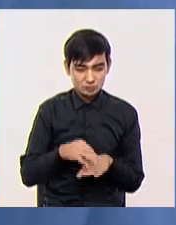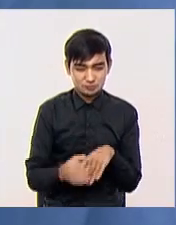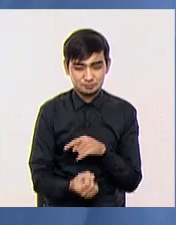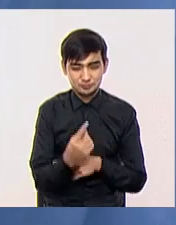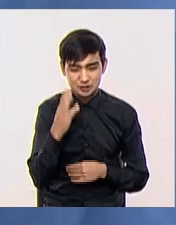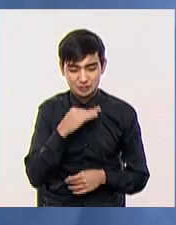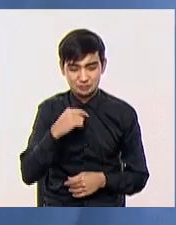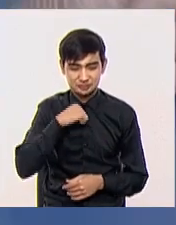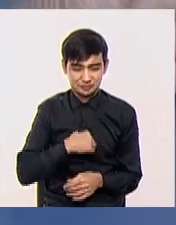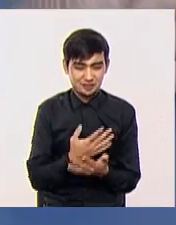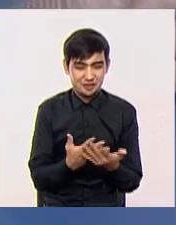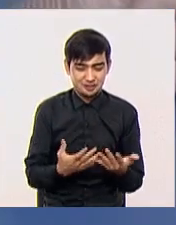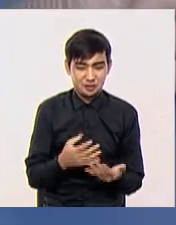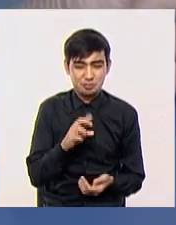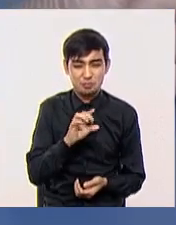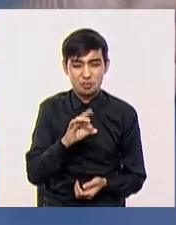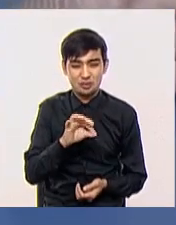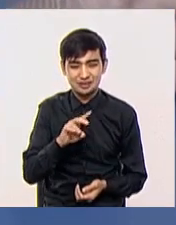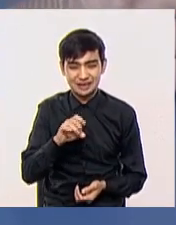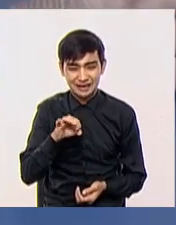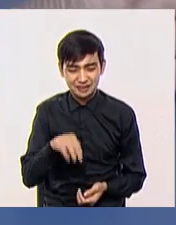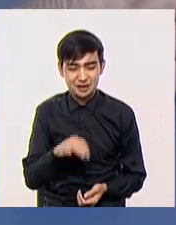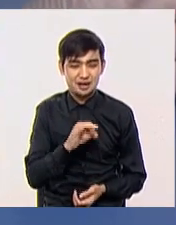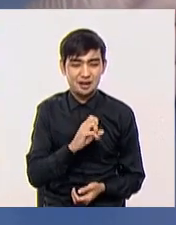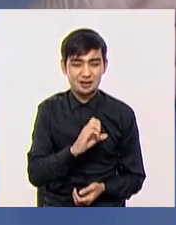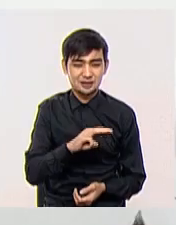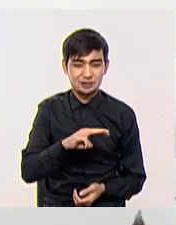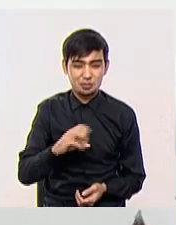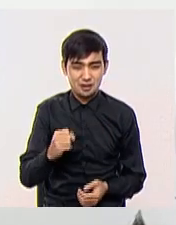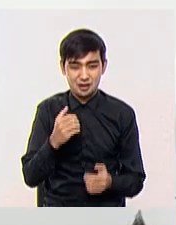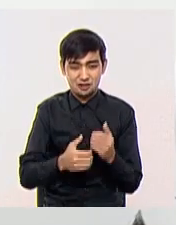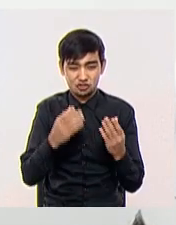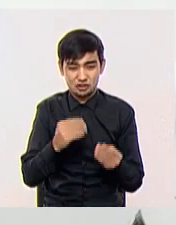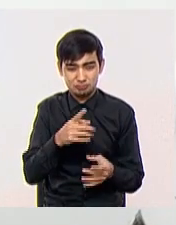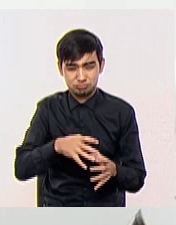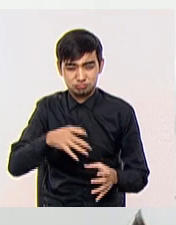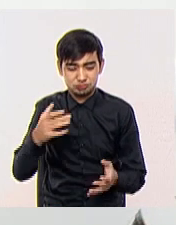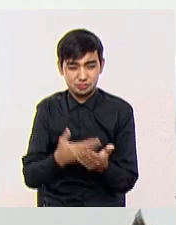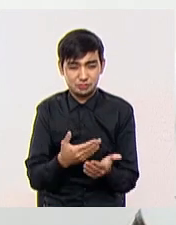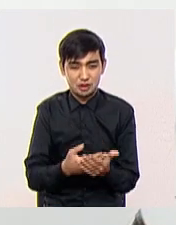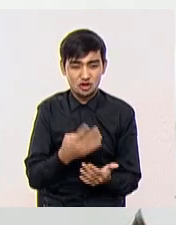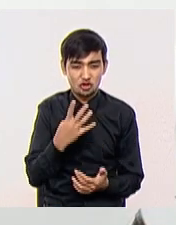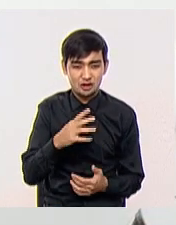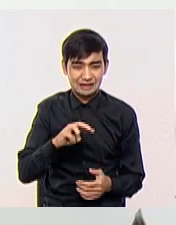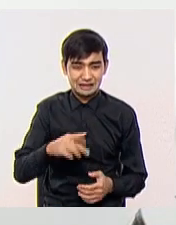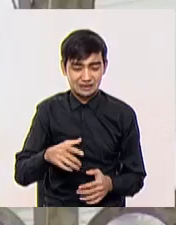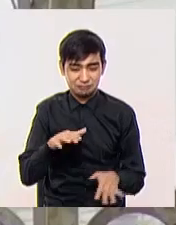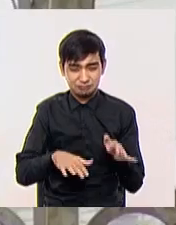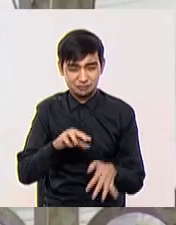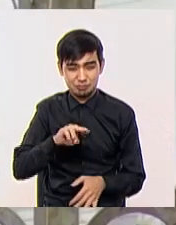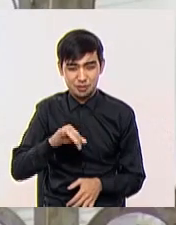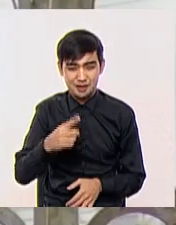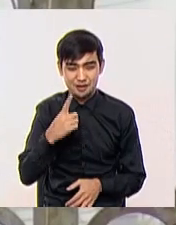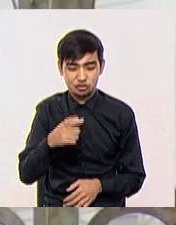заболеваниям, хроническому обструктивному бронхиту и астме. По некоторым подсчетам, каждый день комбинат выбрасывает примерно по 4 килограмма пыли на